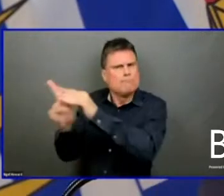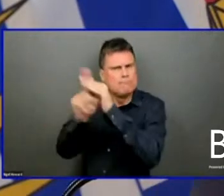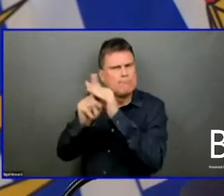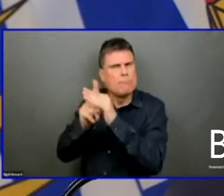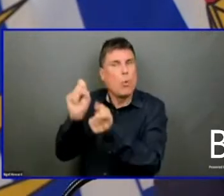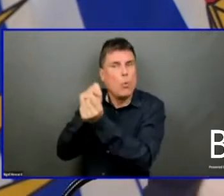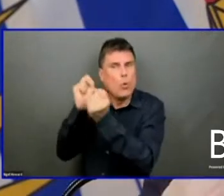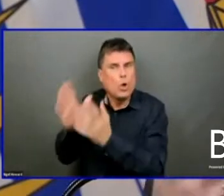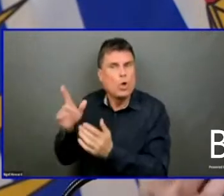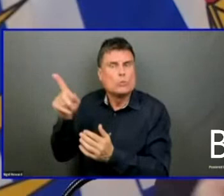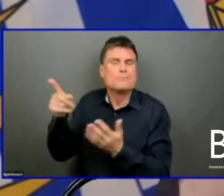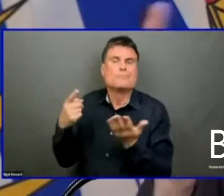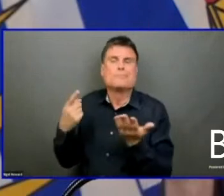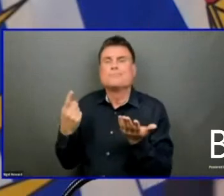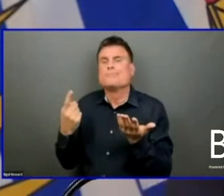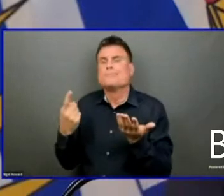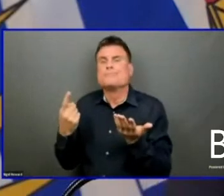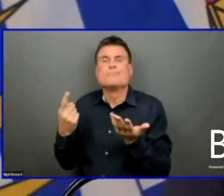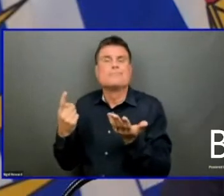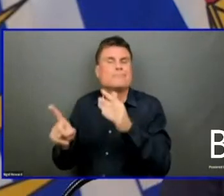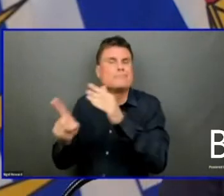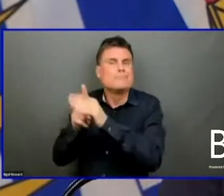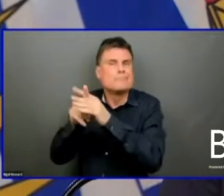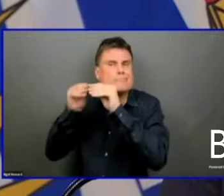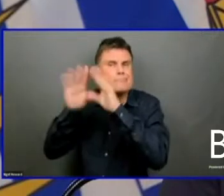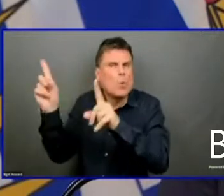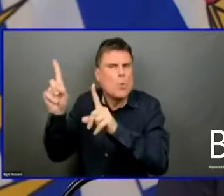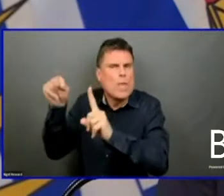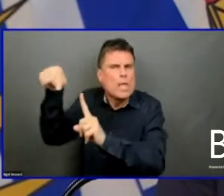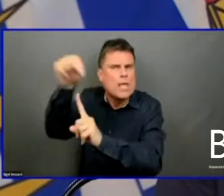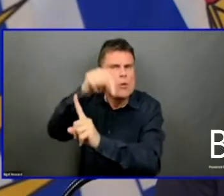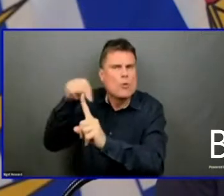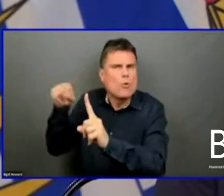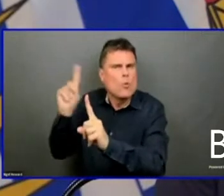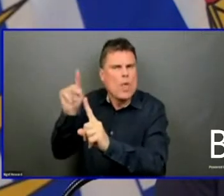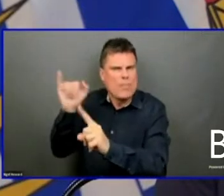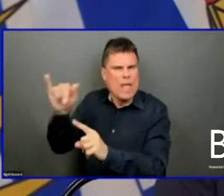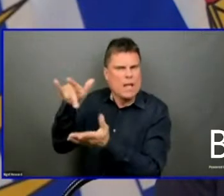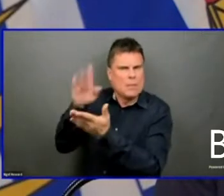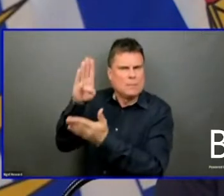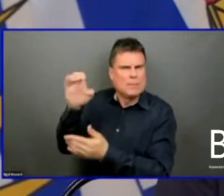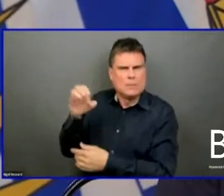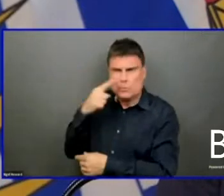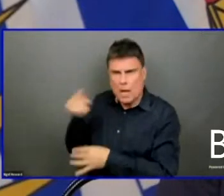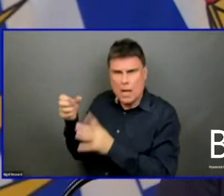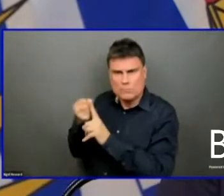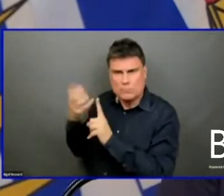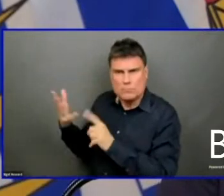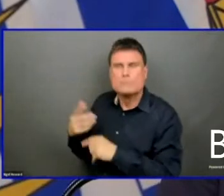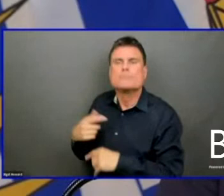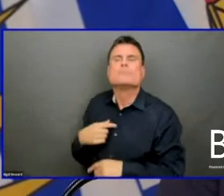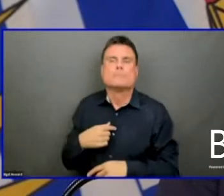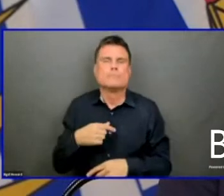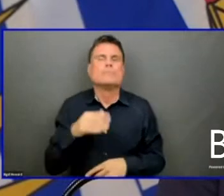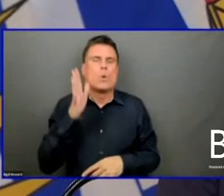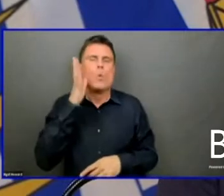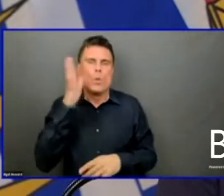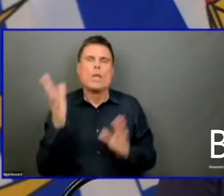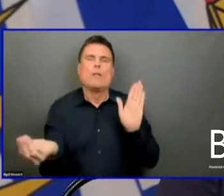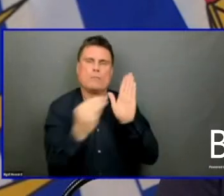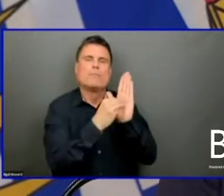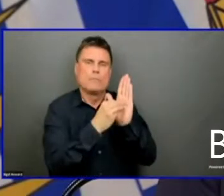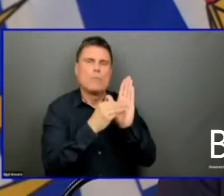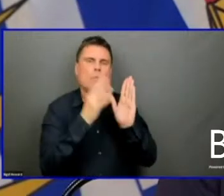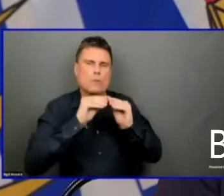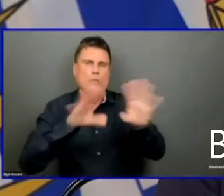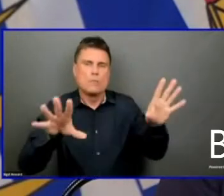们就发了2个文件一个是工作场所的传播的这个文件但是呢就说了2个一个是温哥